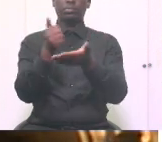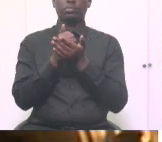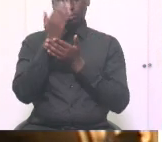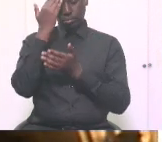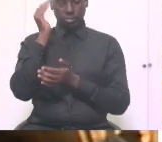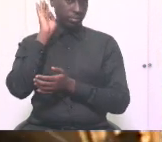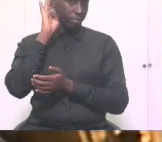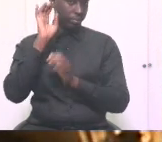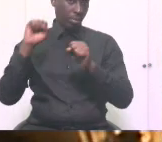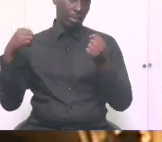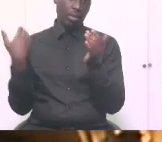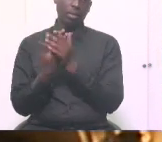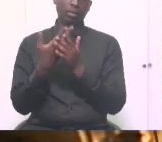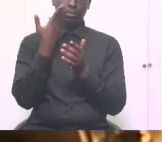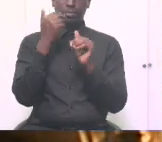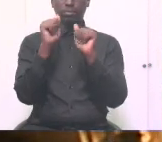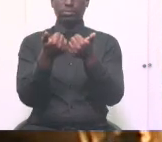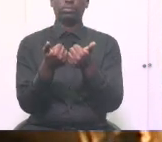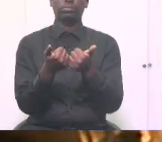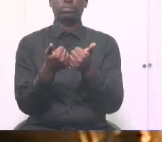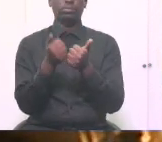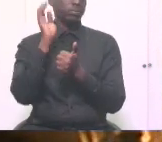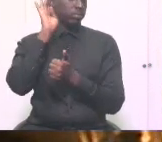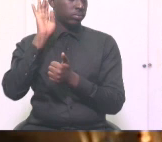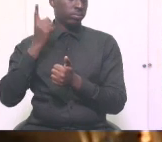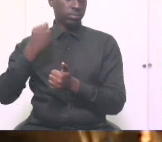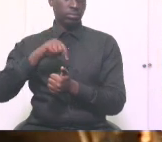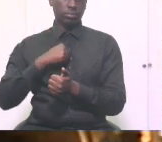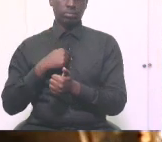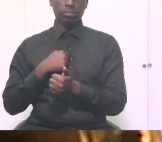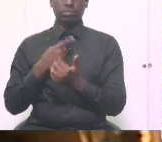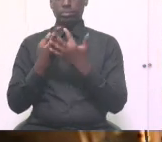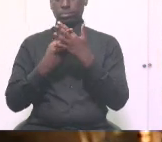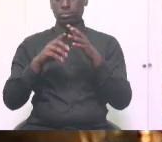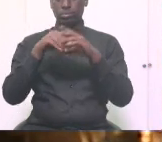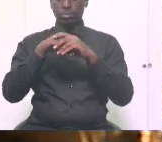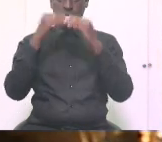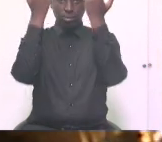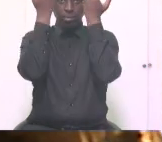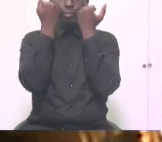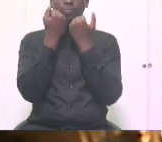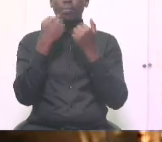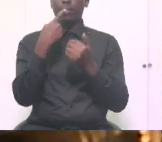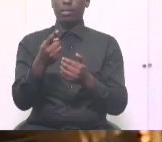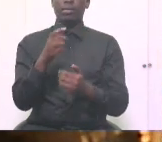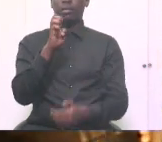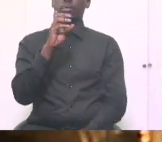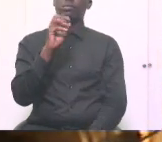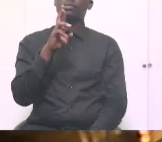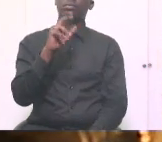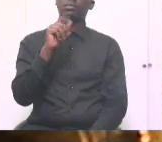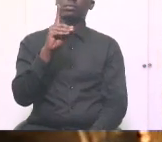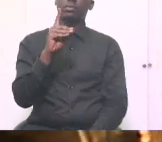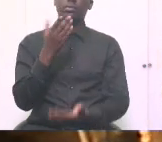makuru ashobore kubageraho atunganye. Makuru yacu reka tuyahere mu butabera aho Bamporiki Edouard